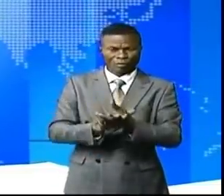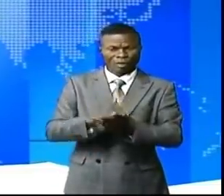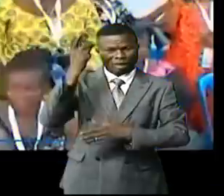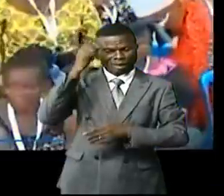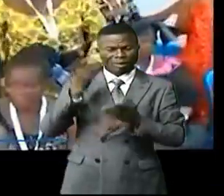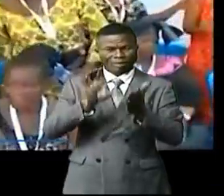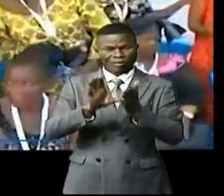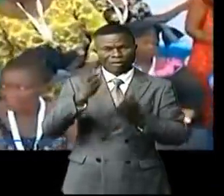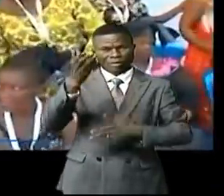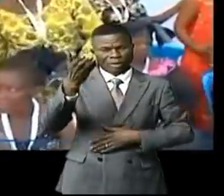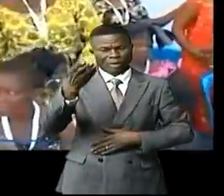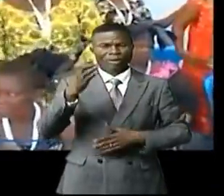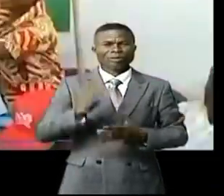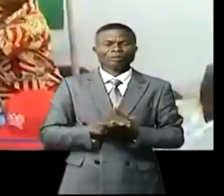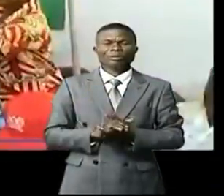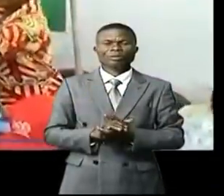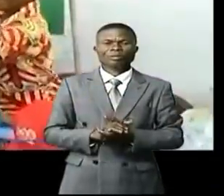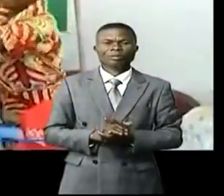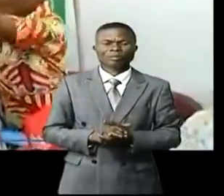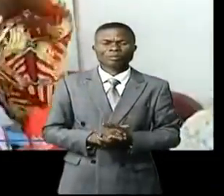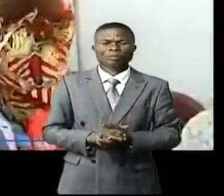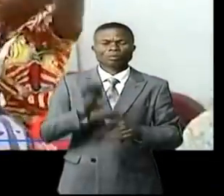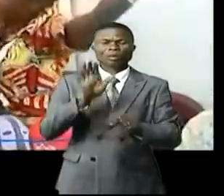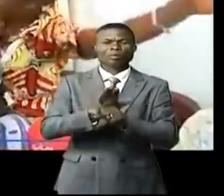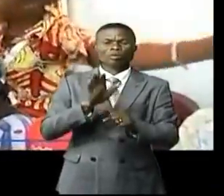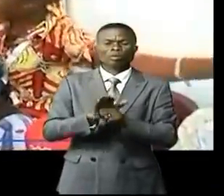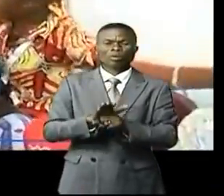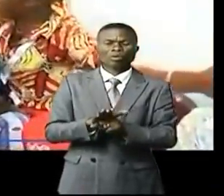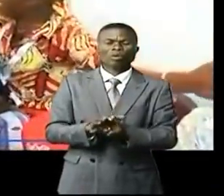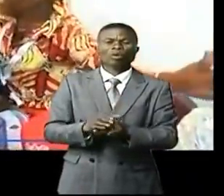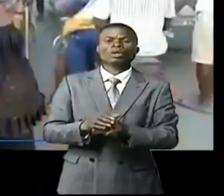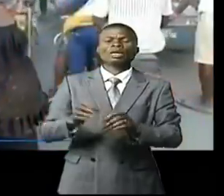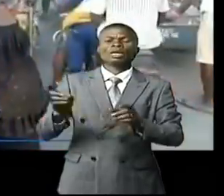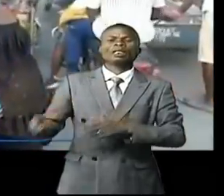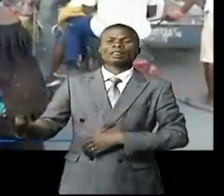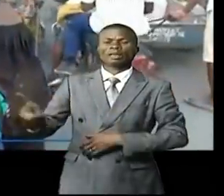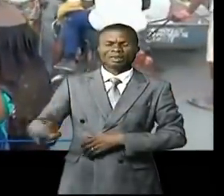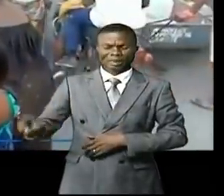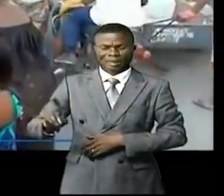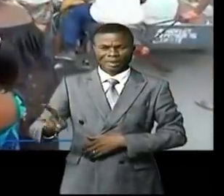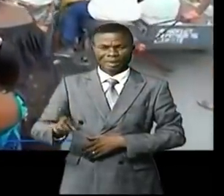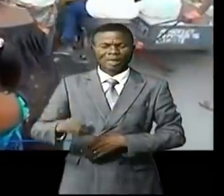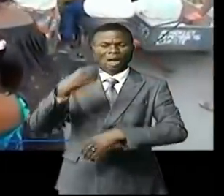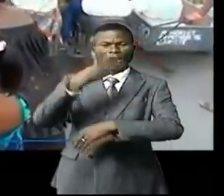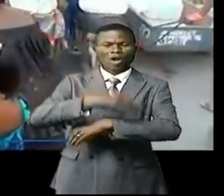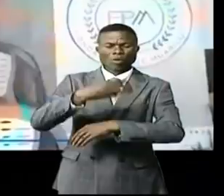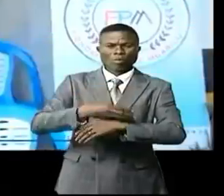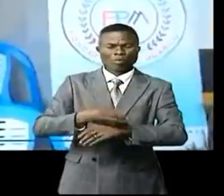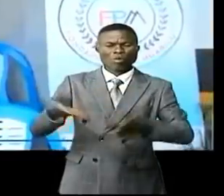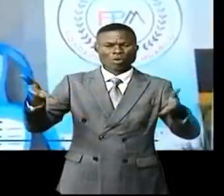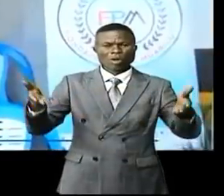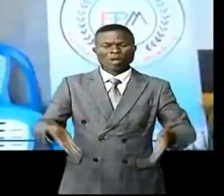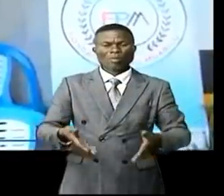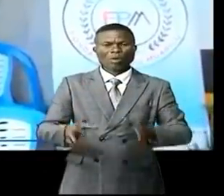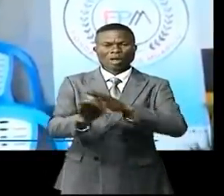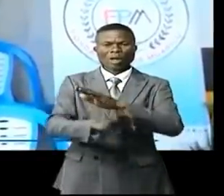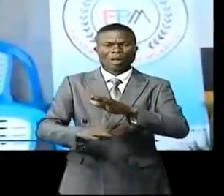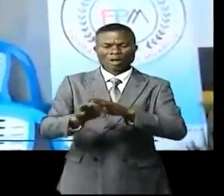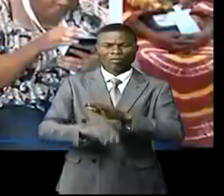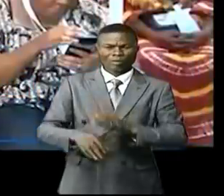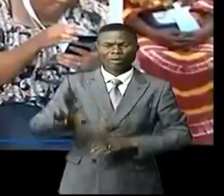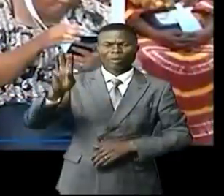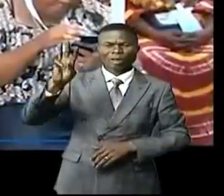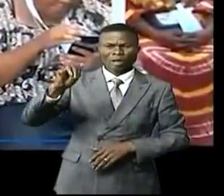Kinshasa. Nous nombreuses des 4 coins du district de Mouamba pour répondre spécialement à l'invitation de la Fondation Pius Mwabilou pour